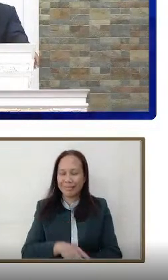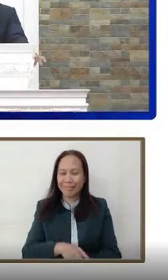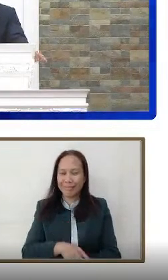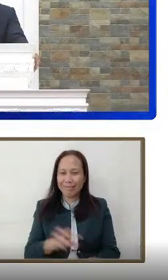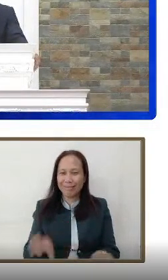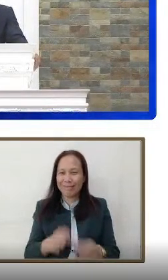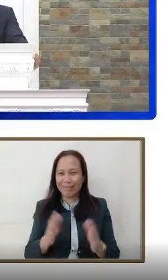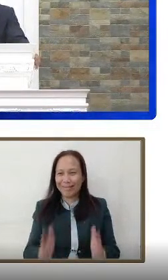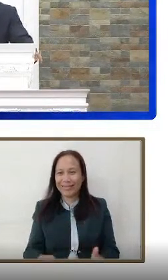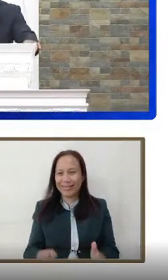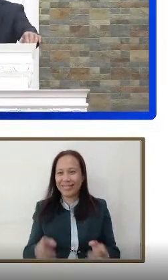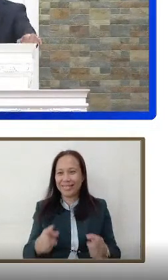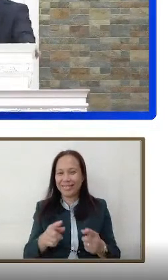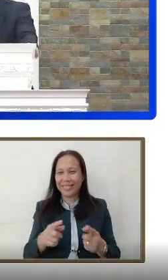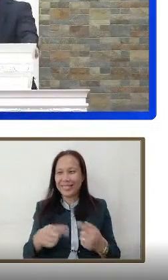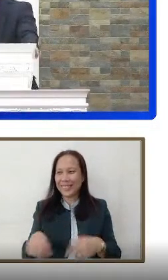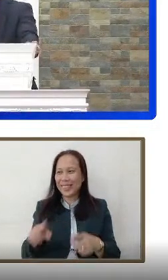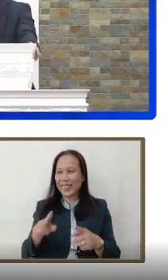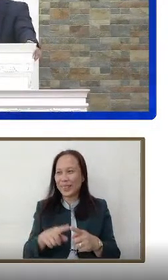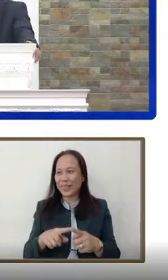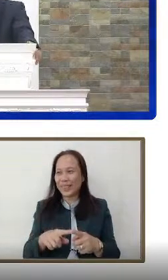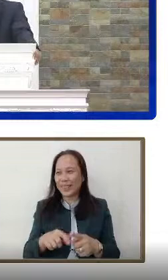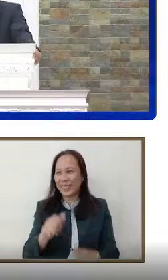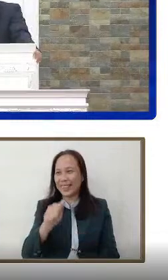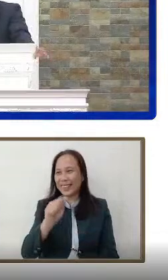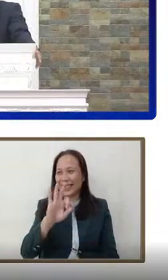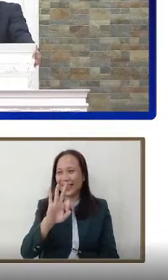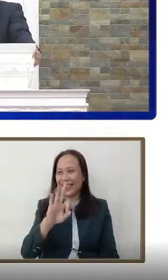hindi na sila bumalik. Okay.